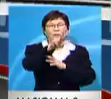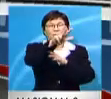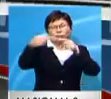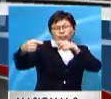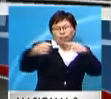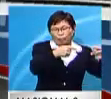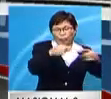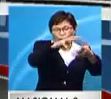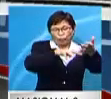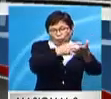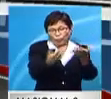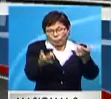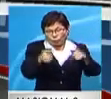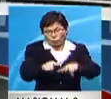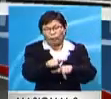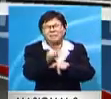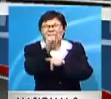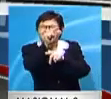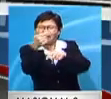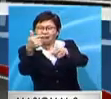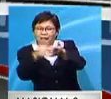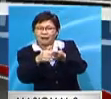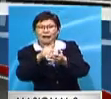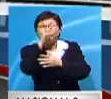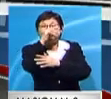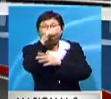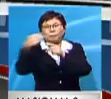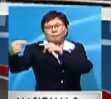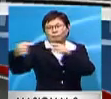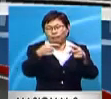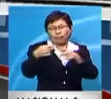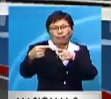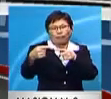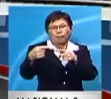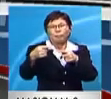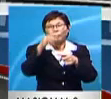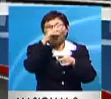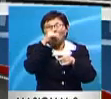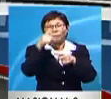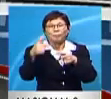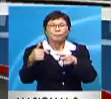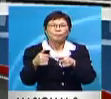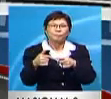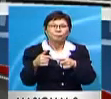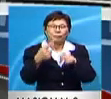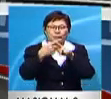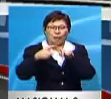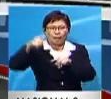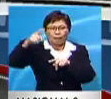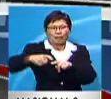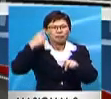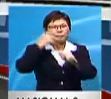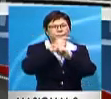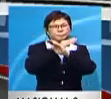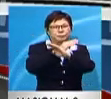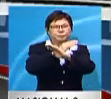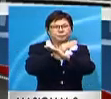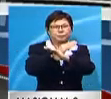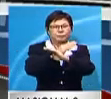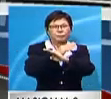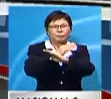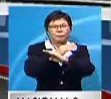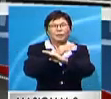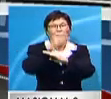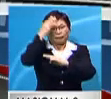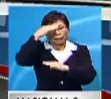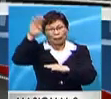tiga perlawanan di jadual berlangsung sebentar lagi Melaka United berpeluang mengukuhkan kedudukan di puncak namun perlu mengekang kemaraan Singa Utara yang